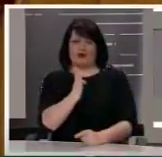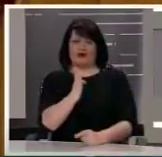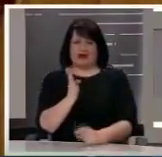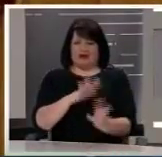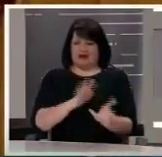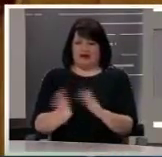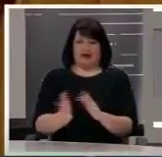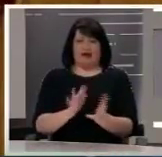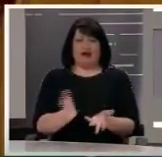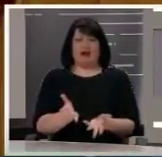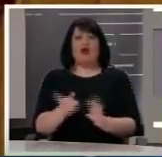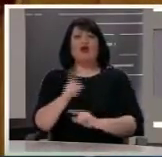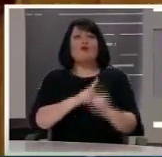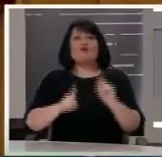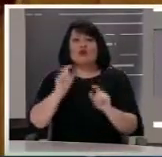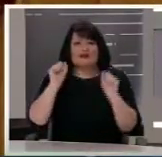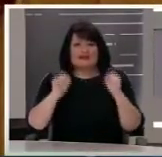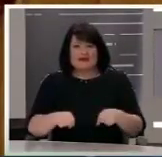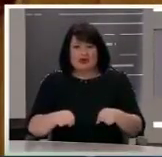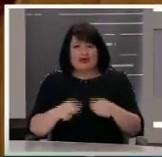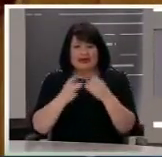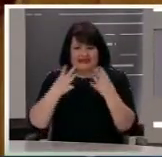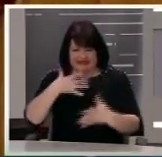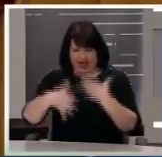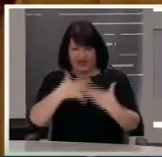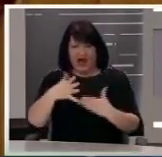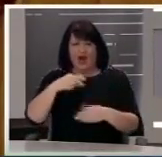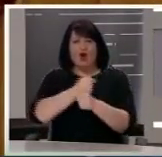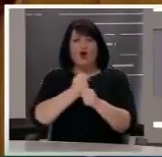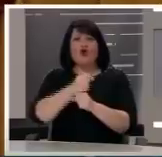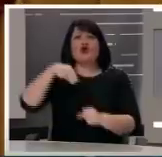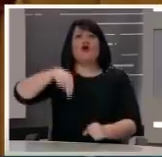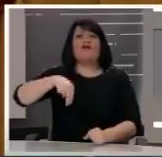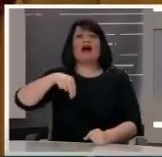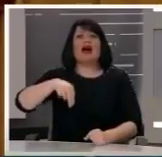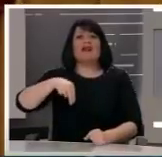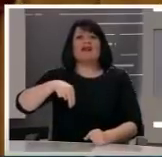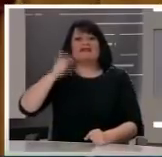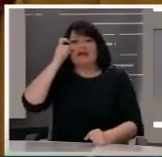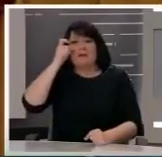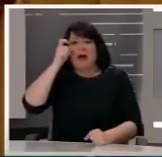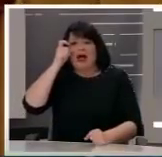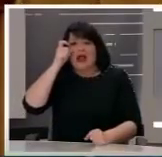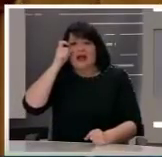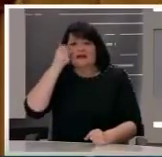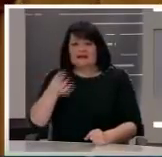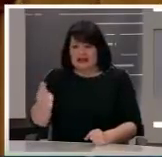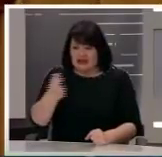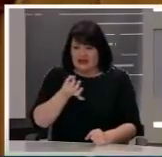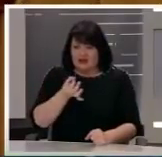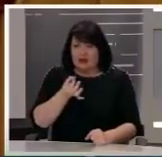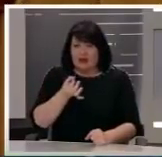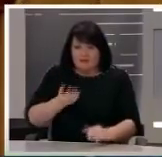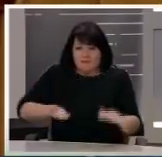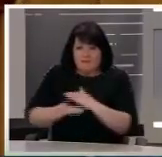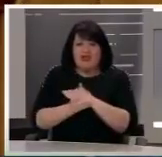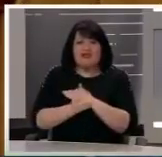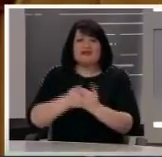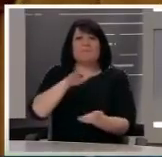άπειρο. Ποιος συμφωνεί ότι είναι σκάνδαλο και μάλιστα που συγκλονίζει την Ελλάδα, ο κύριος Σαμαράς, ο οποίος όχι μόνο μίλησε τους μάρτυρες, όχι